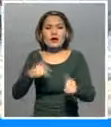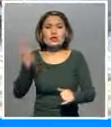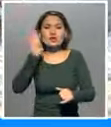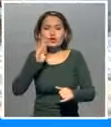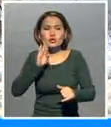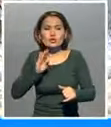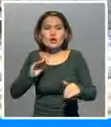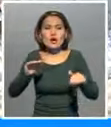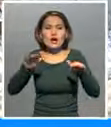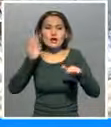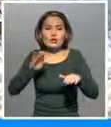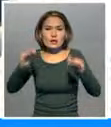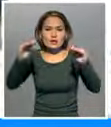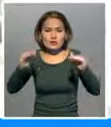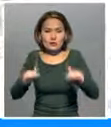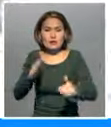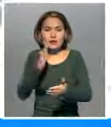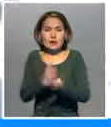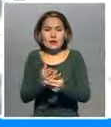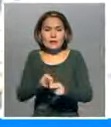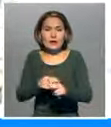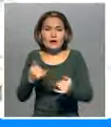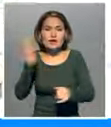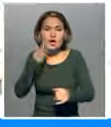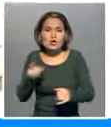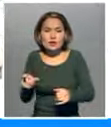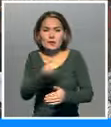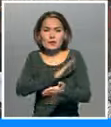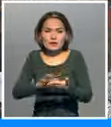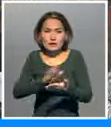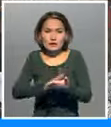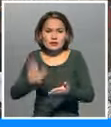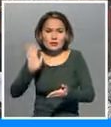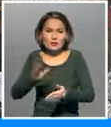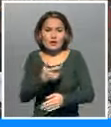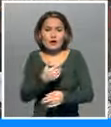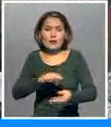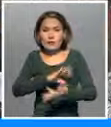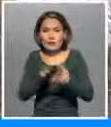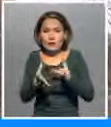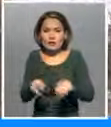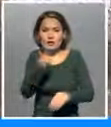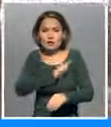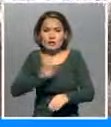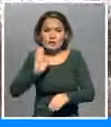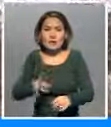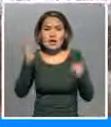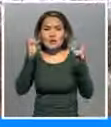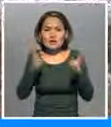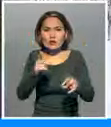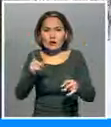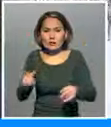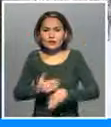сантиметрге төмендеген. Оқыс оқиға қайталанбас үшін дереу өзен арнасын тазалап, мұзды жару жұмыстары жүргізілмек. Зардап шеккен тұрғындарға